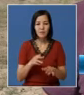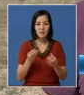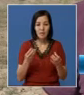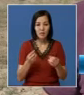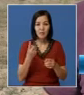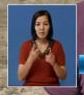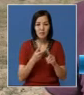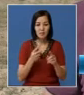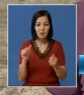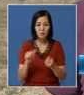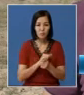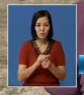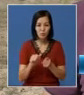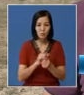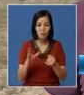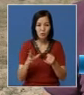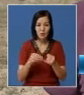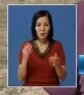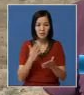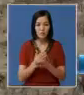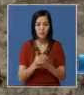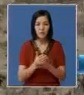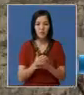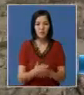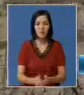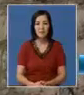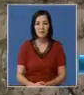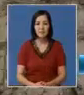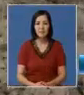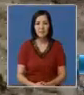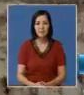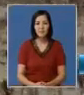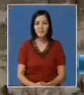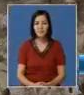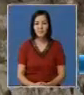шөлөт жерлерде болот. Кырларда.